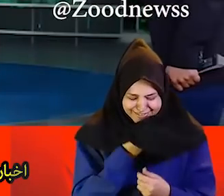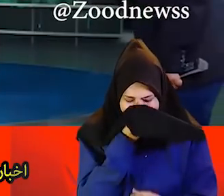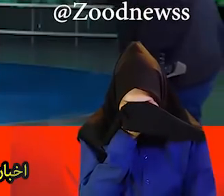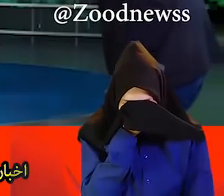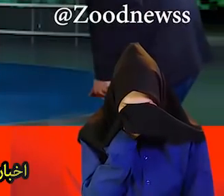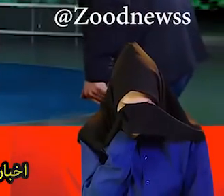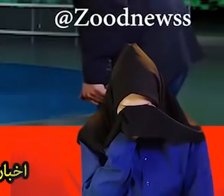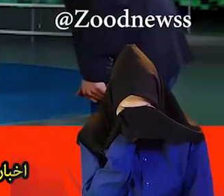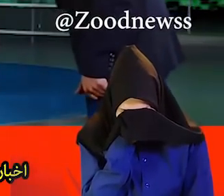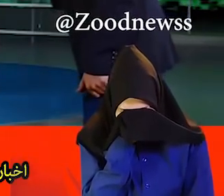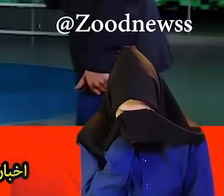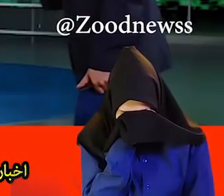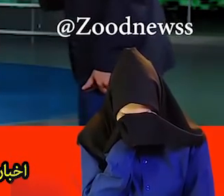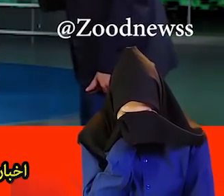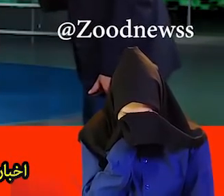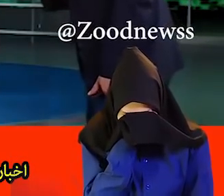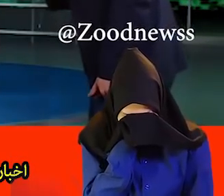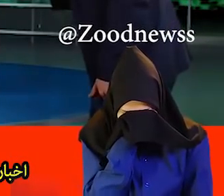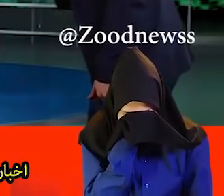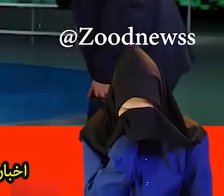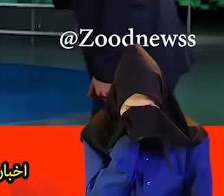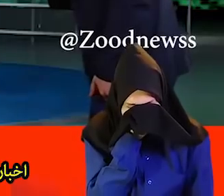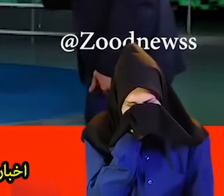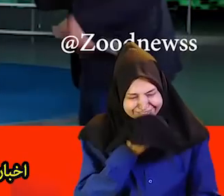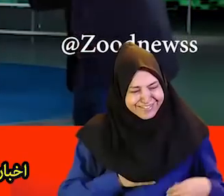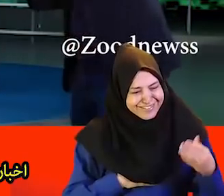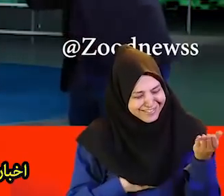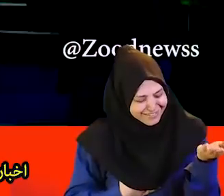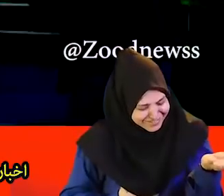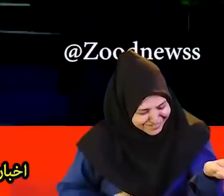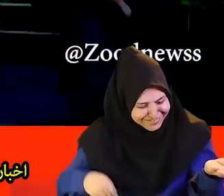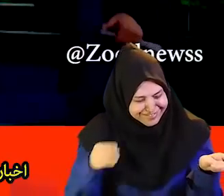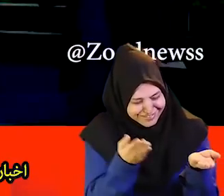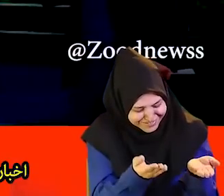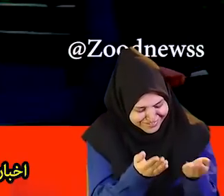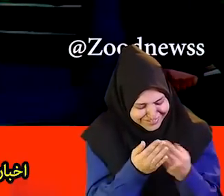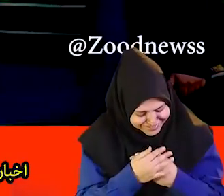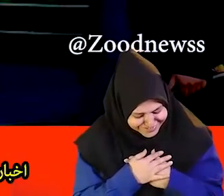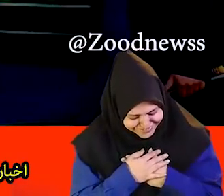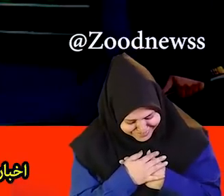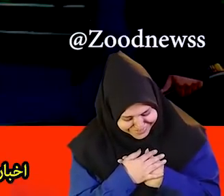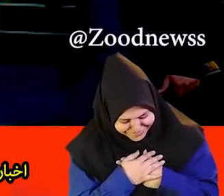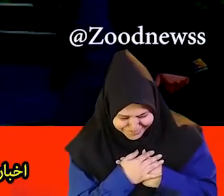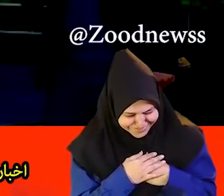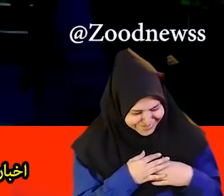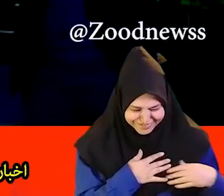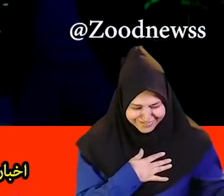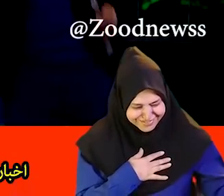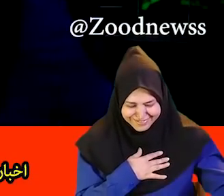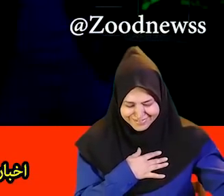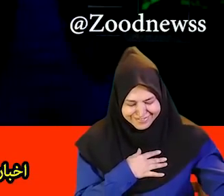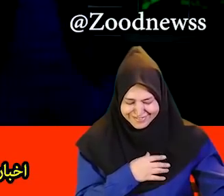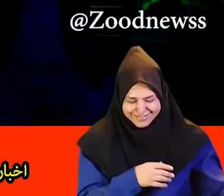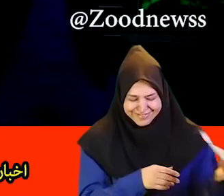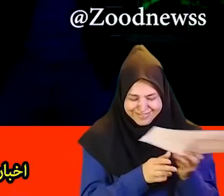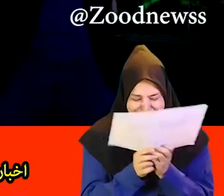کردم دیدم تلگرام دیگه بالا نمیاد. چراغا رو کم کنم. ادمینای کانال